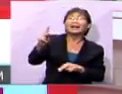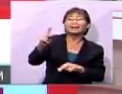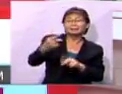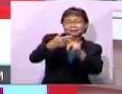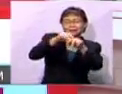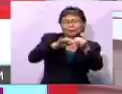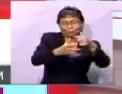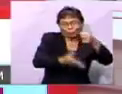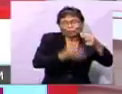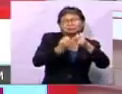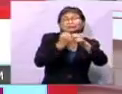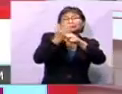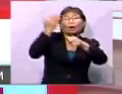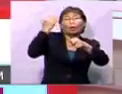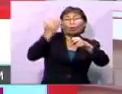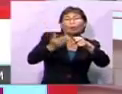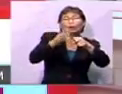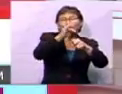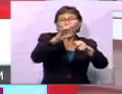daripada peruntukan tahun lalu sebanyak